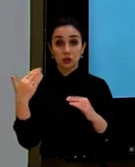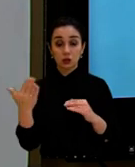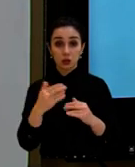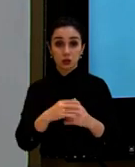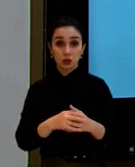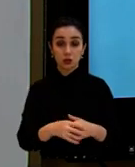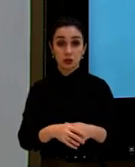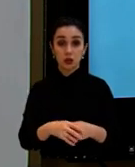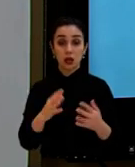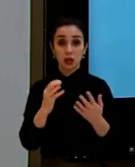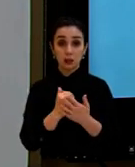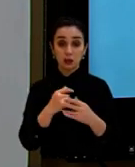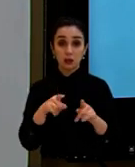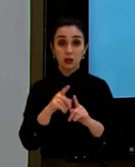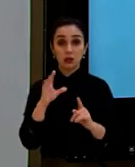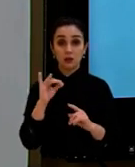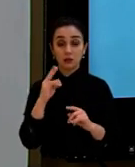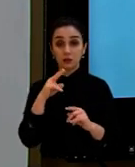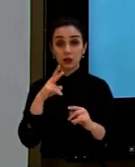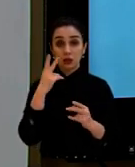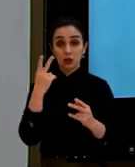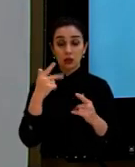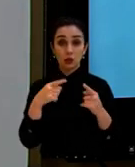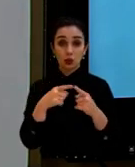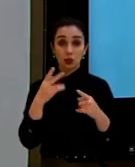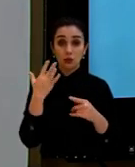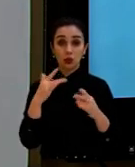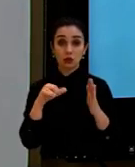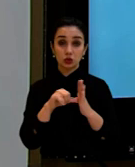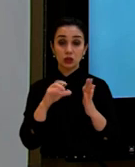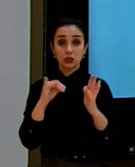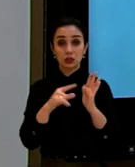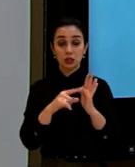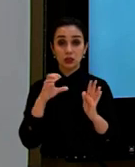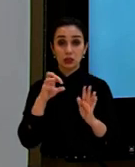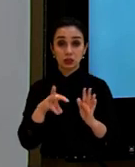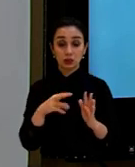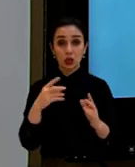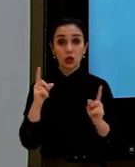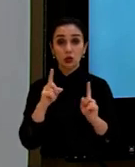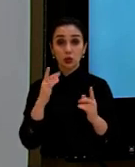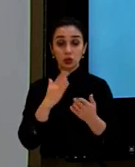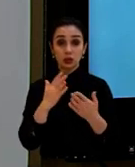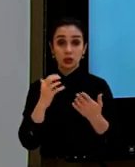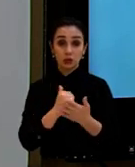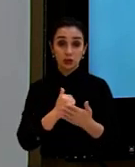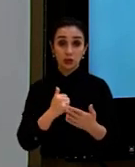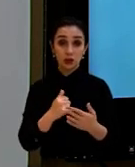сторону. Определите вид треугольника со сторонами 5, 6 и 7 сантиметров. То есть,